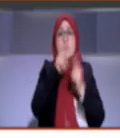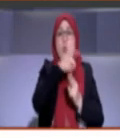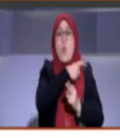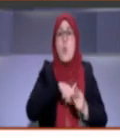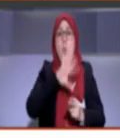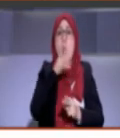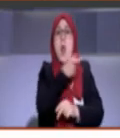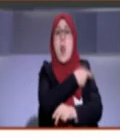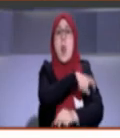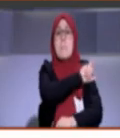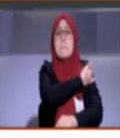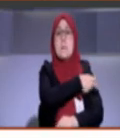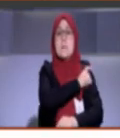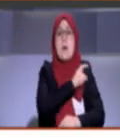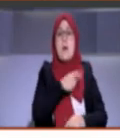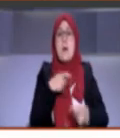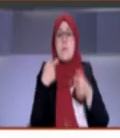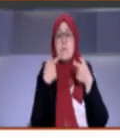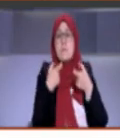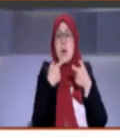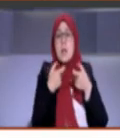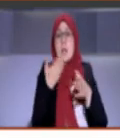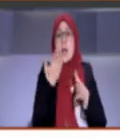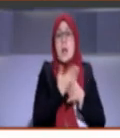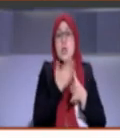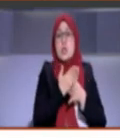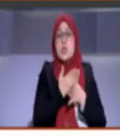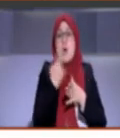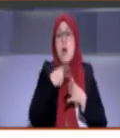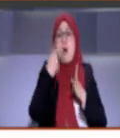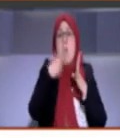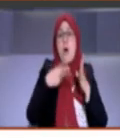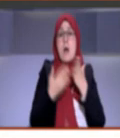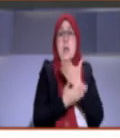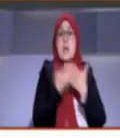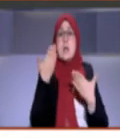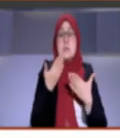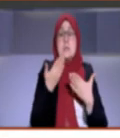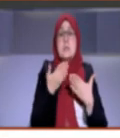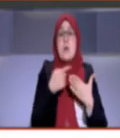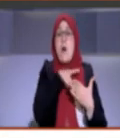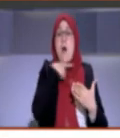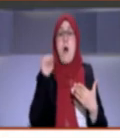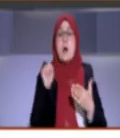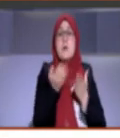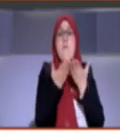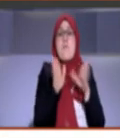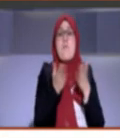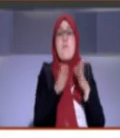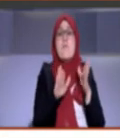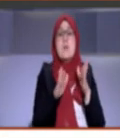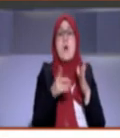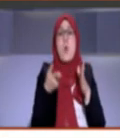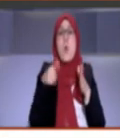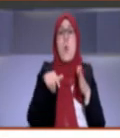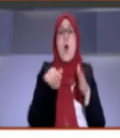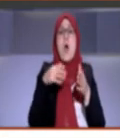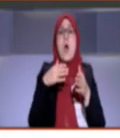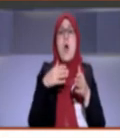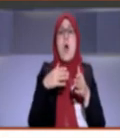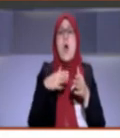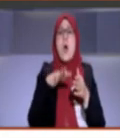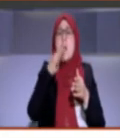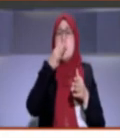ألمانيا منتظرة علشان تاخد قرار يوم الأربعاء الجاي بتخفيف الإجراءات الاحترازية ولا لا. الحكومة هنا كلها كانت منتظرة التقرير. التقرير طلع قبل